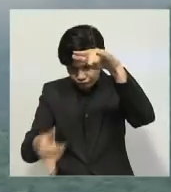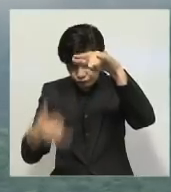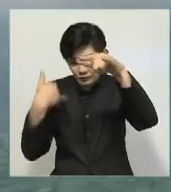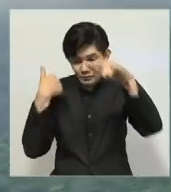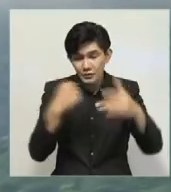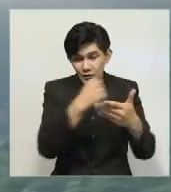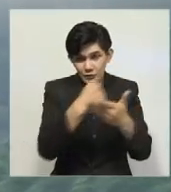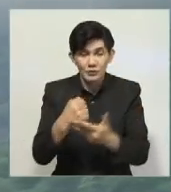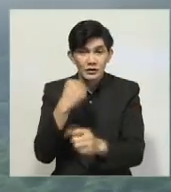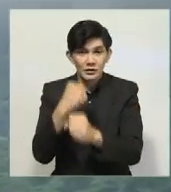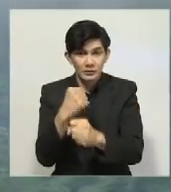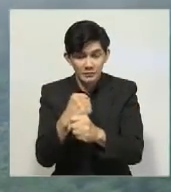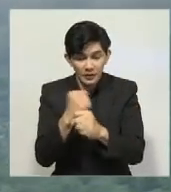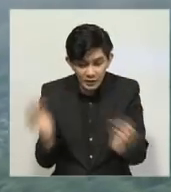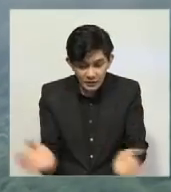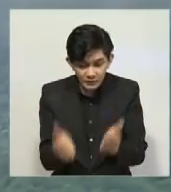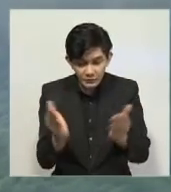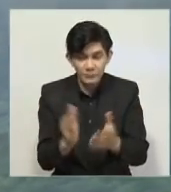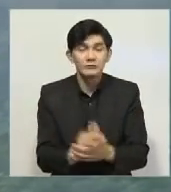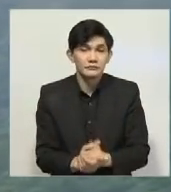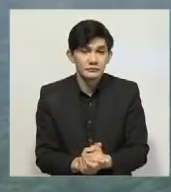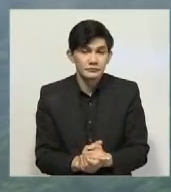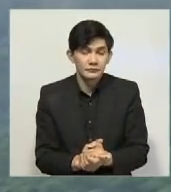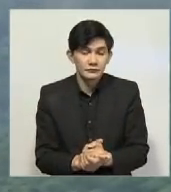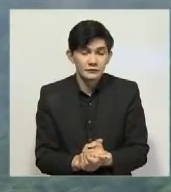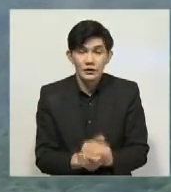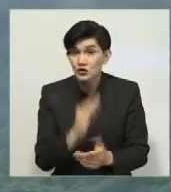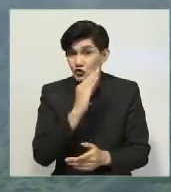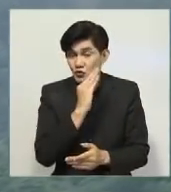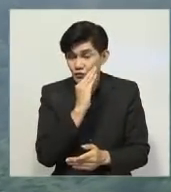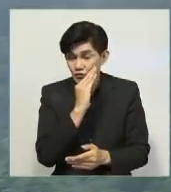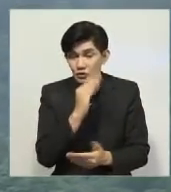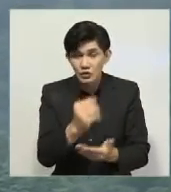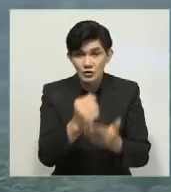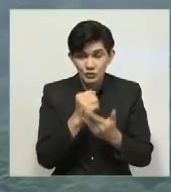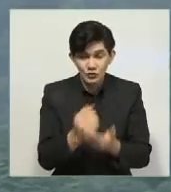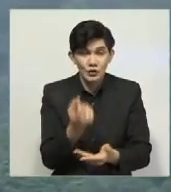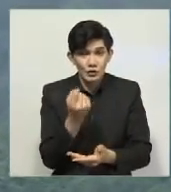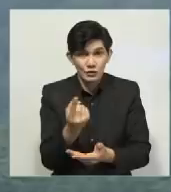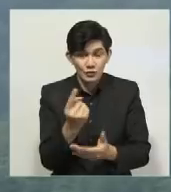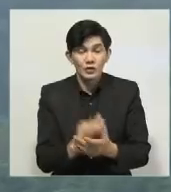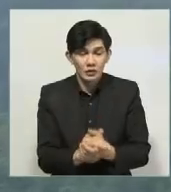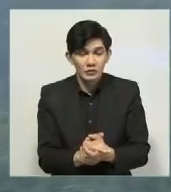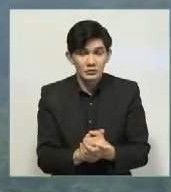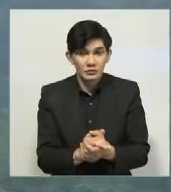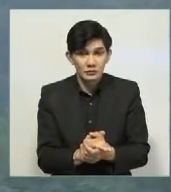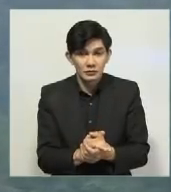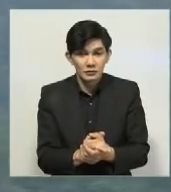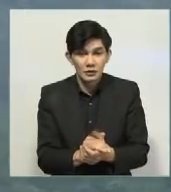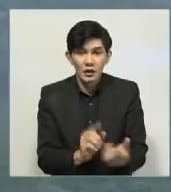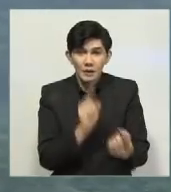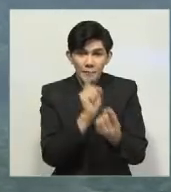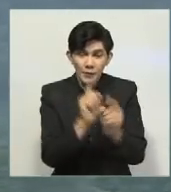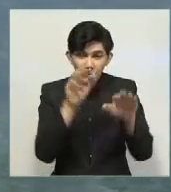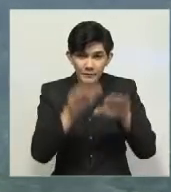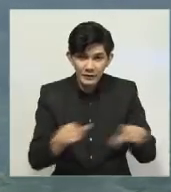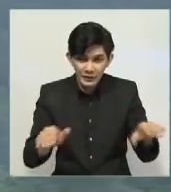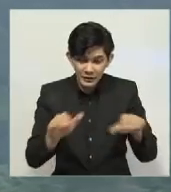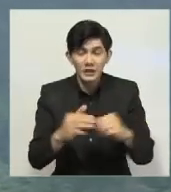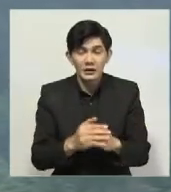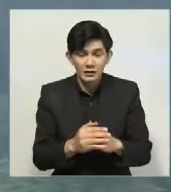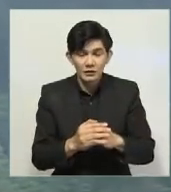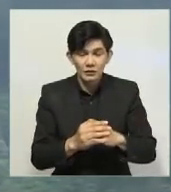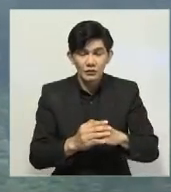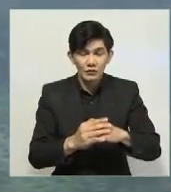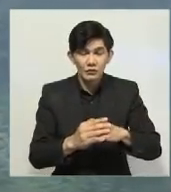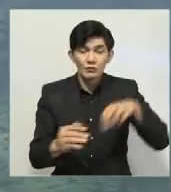นการทำงานของเจ้าหน้าที่บนยอดเขาค่ะหรือหากมีกรณีการช่วยชีวิตฉุกเฉินหรือหากมีการพบน้องๆอยู่ที่บริเว